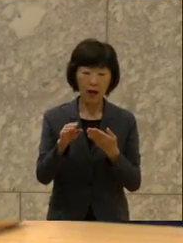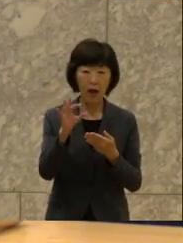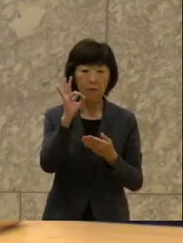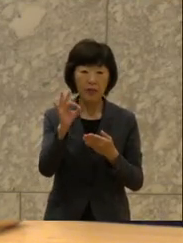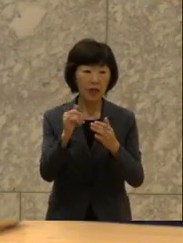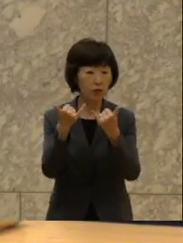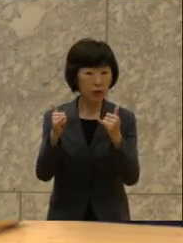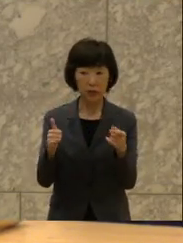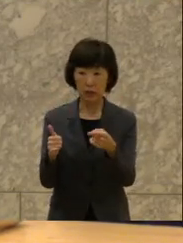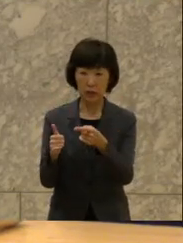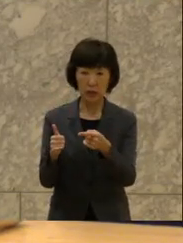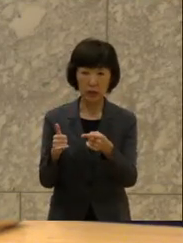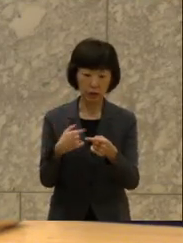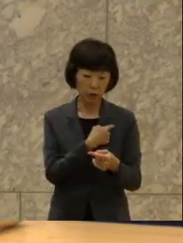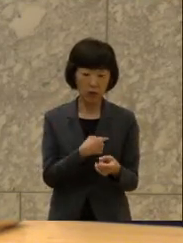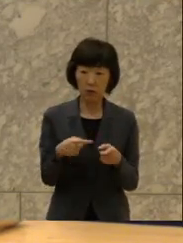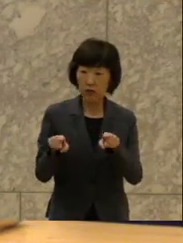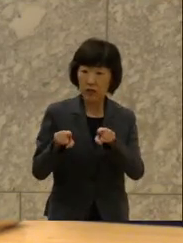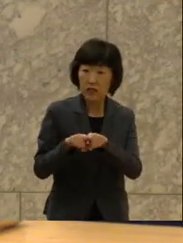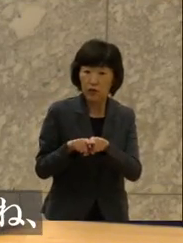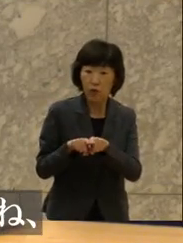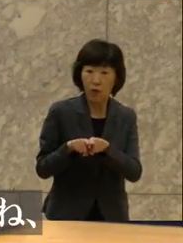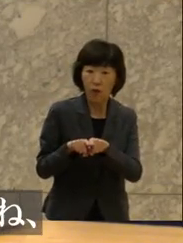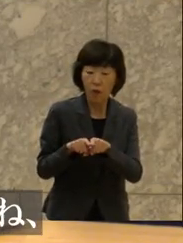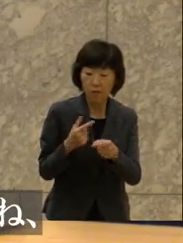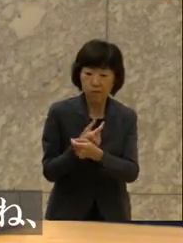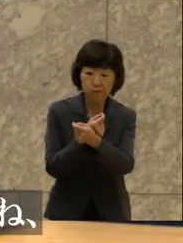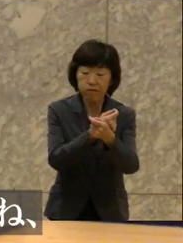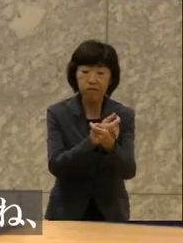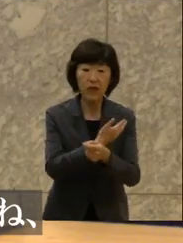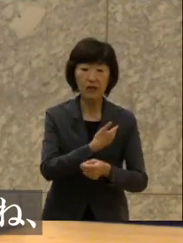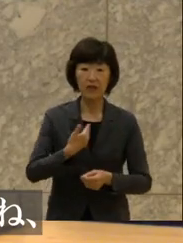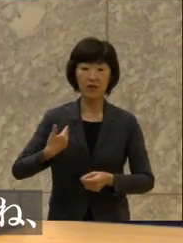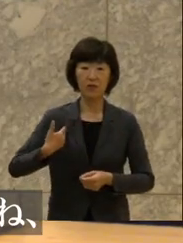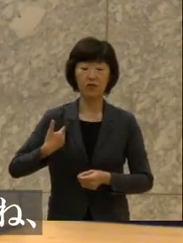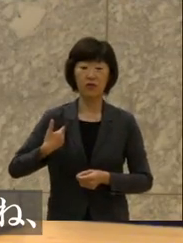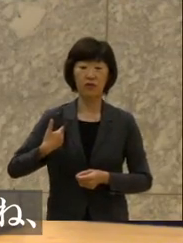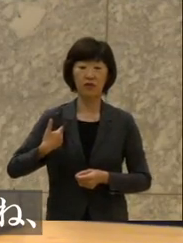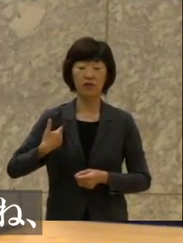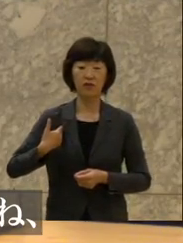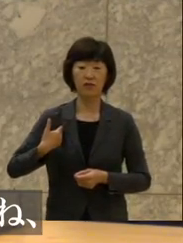すごく大きな体験なのかなと感じますなのでその